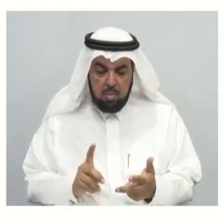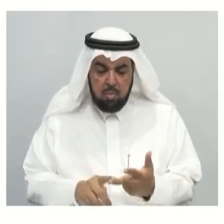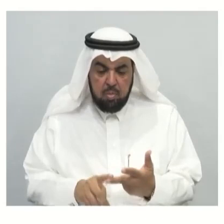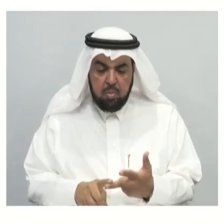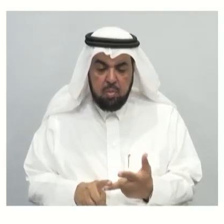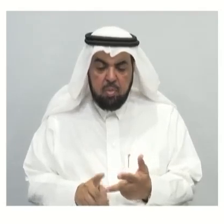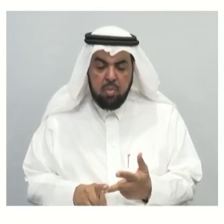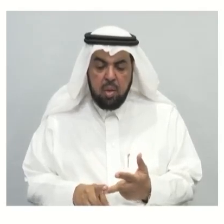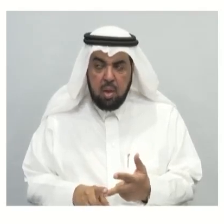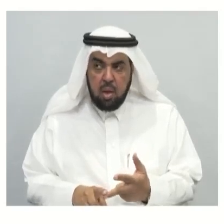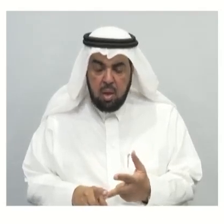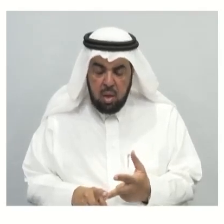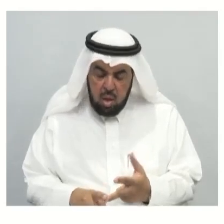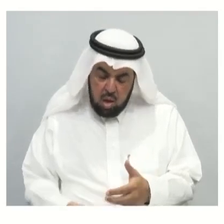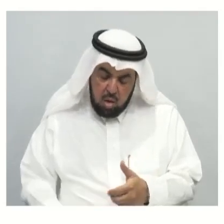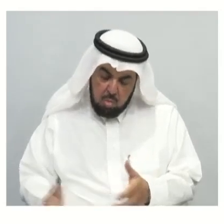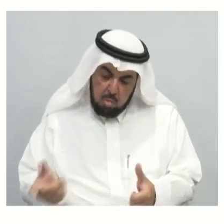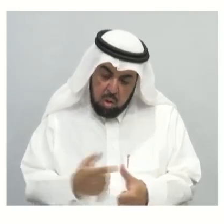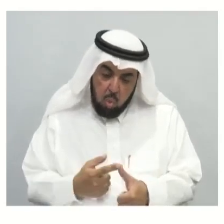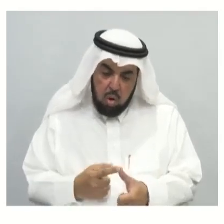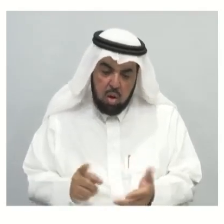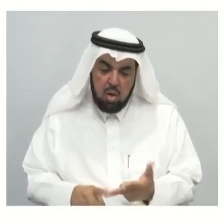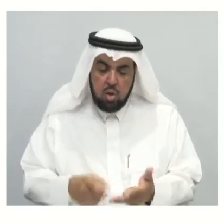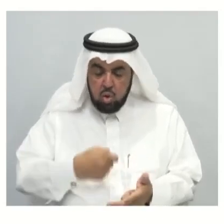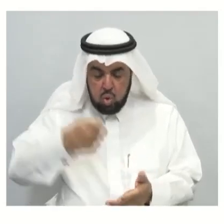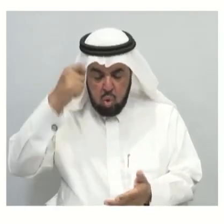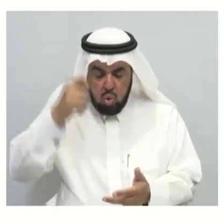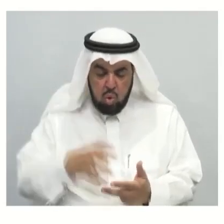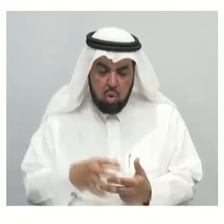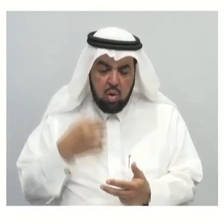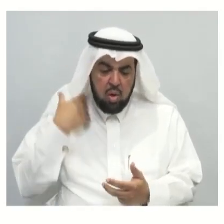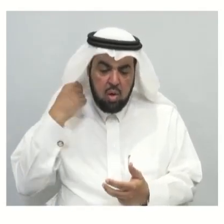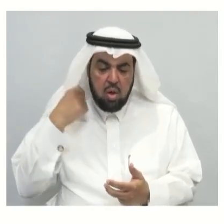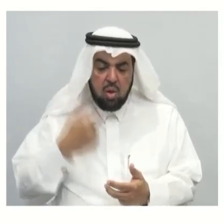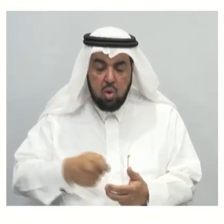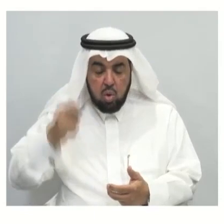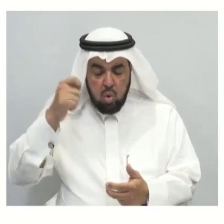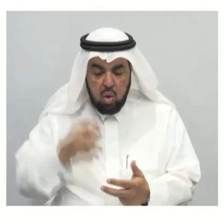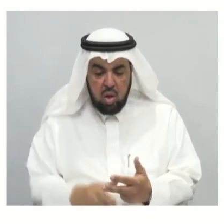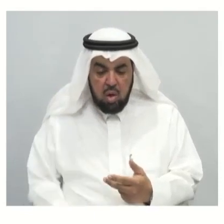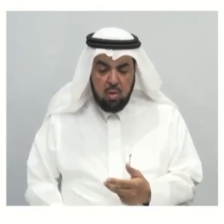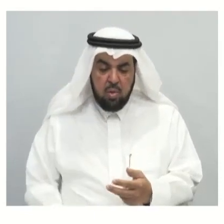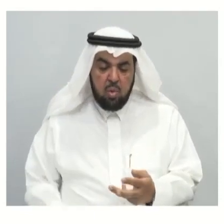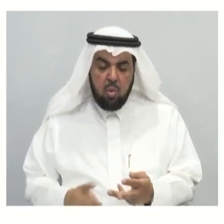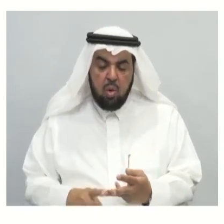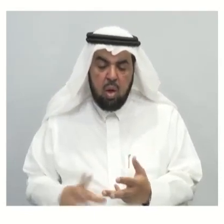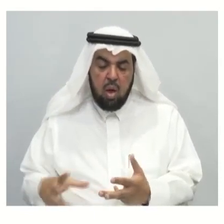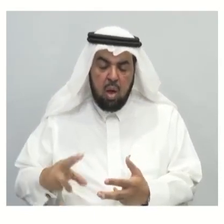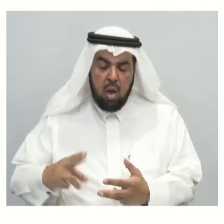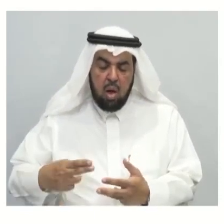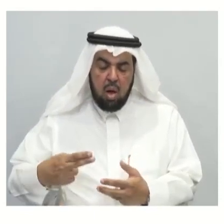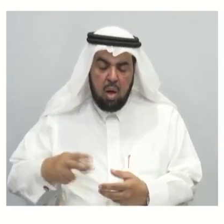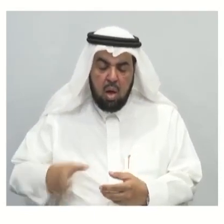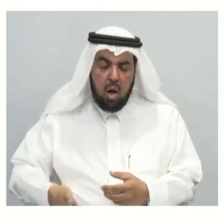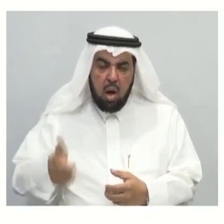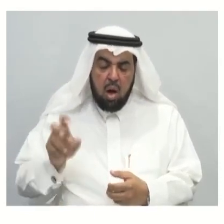العربيه والتي كانت صاحبه المبادره وايضا الجمهوريه العربيه السوريه وايضا